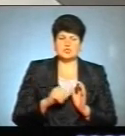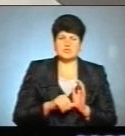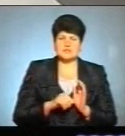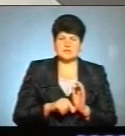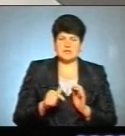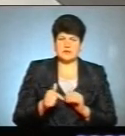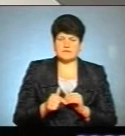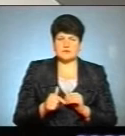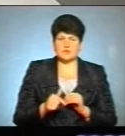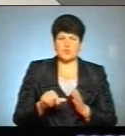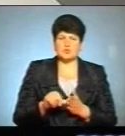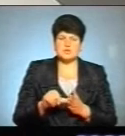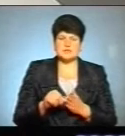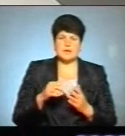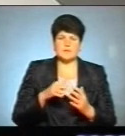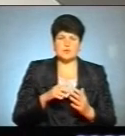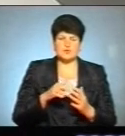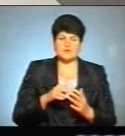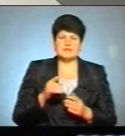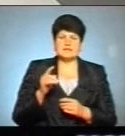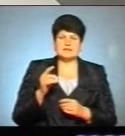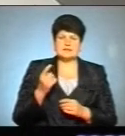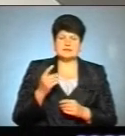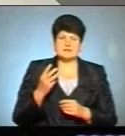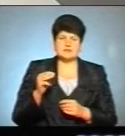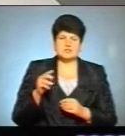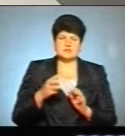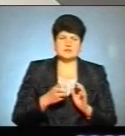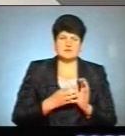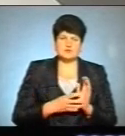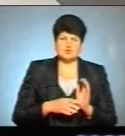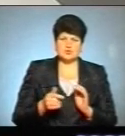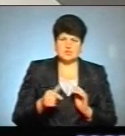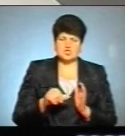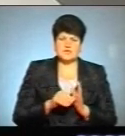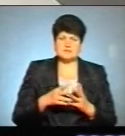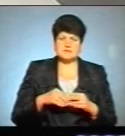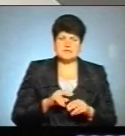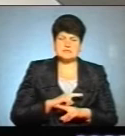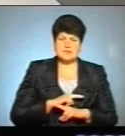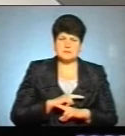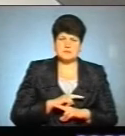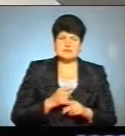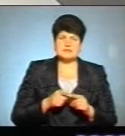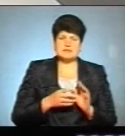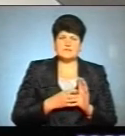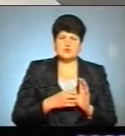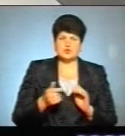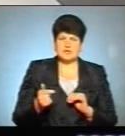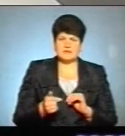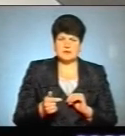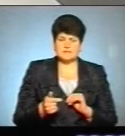гривень, учасникам бойових дій – це 1390 гривень. Членам сімей загиблих – це 900 гривень